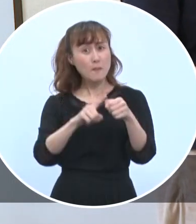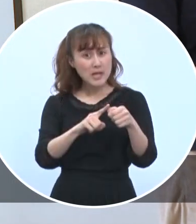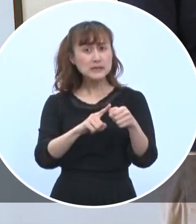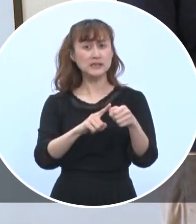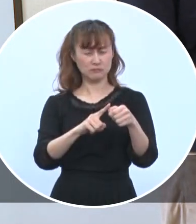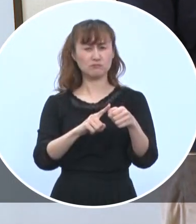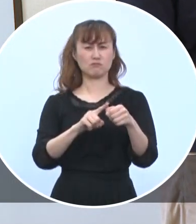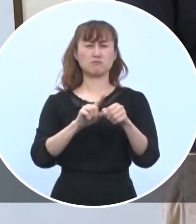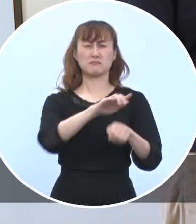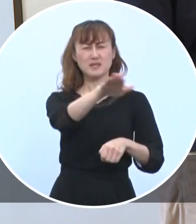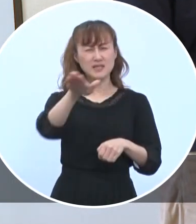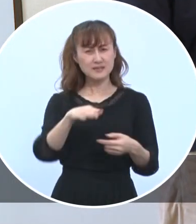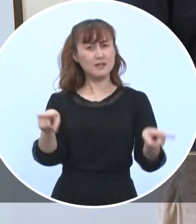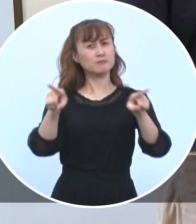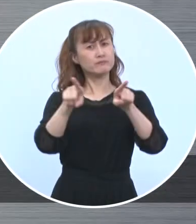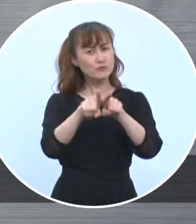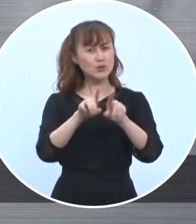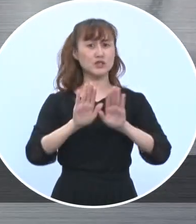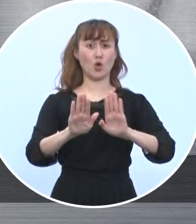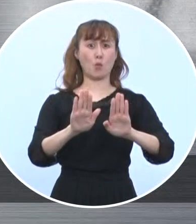。 はい。